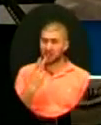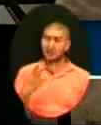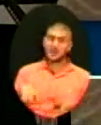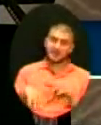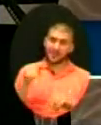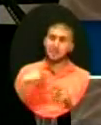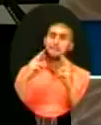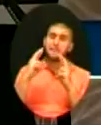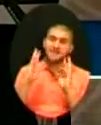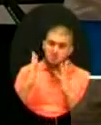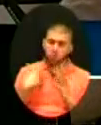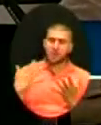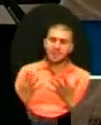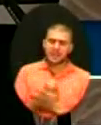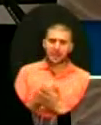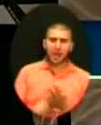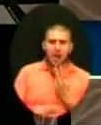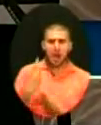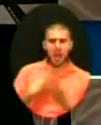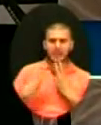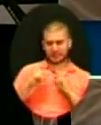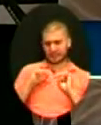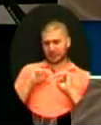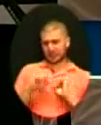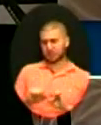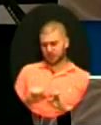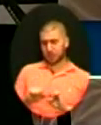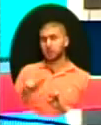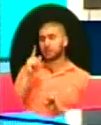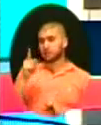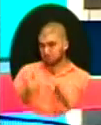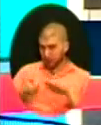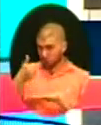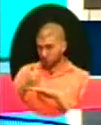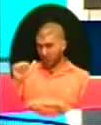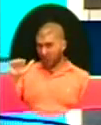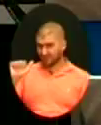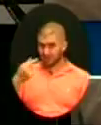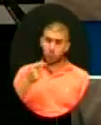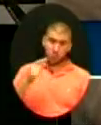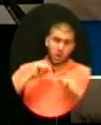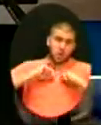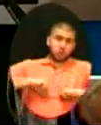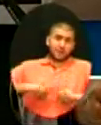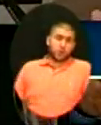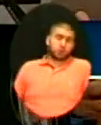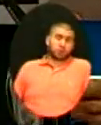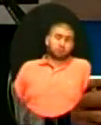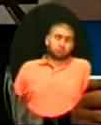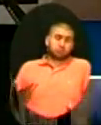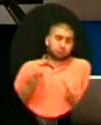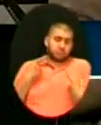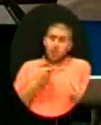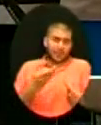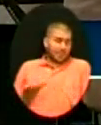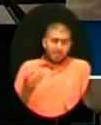אני מקווה מאוד שנצליח להחזיר את התמיכה. בראשותו של אבי גבאי? הוא היושב ראש, אין על זה שום